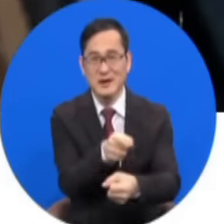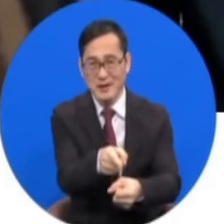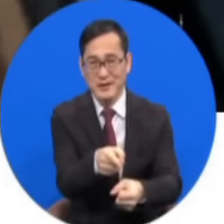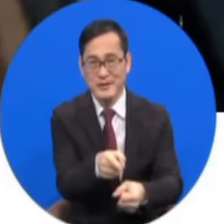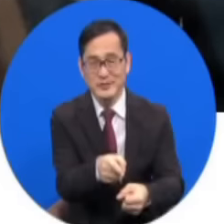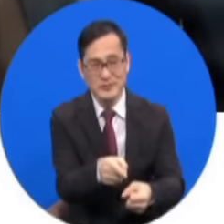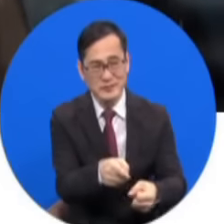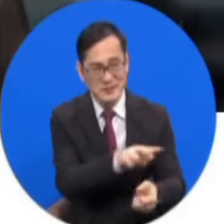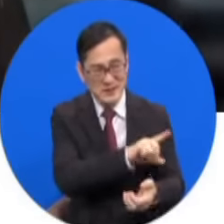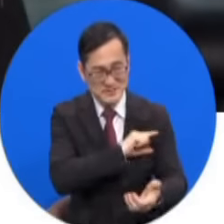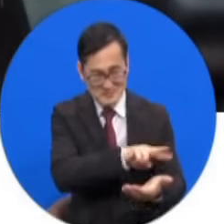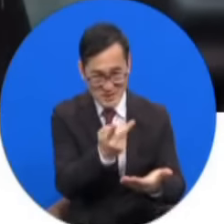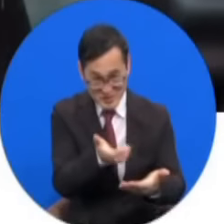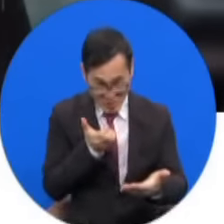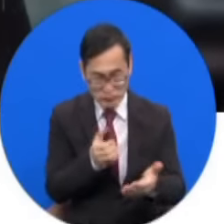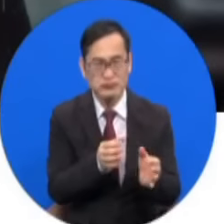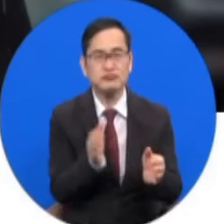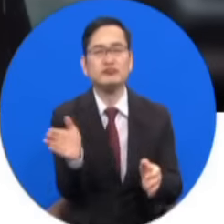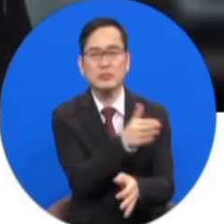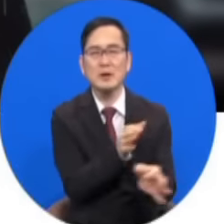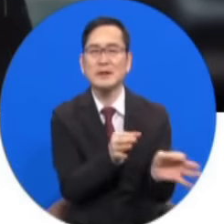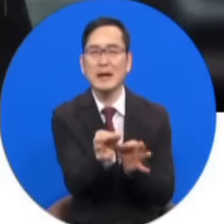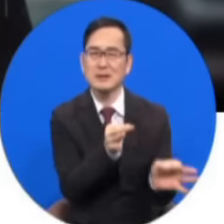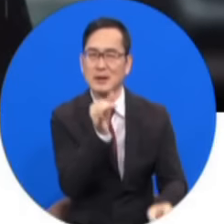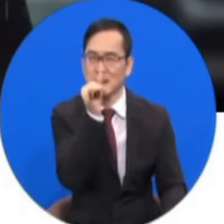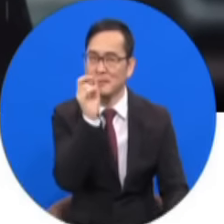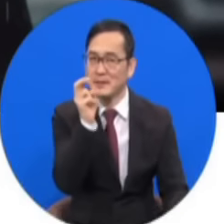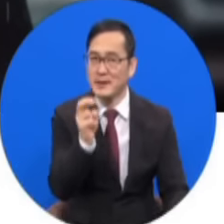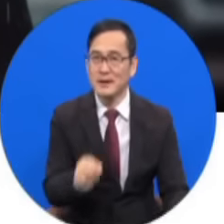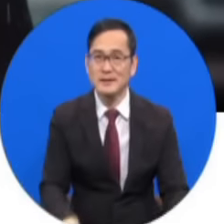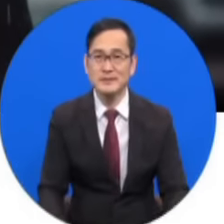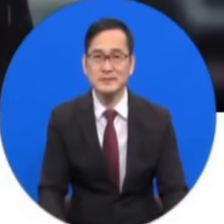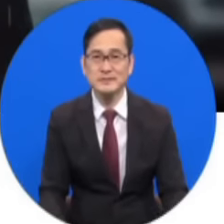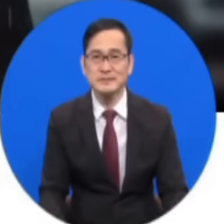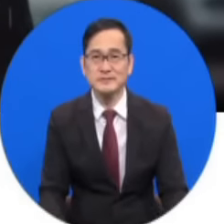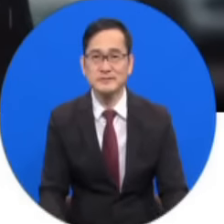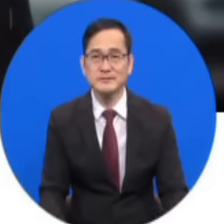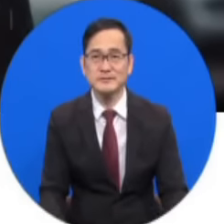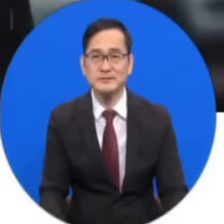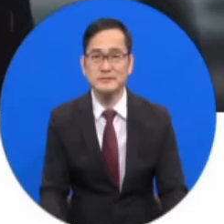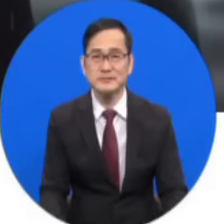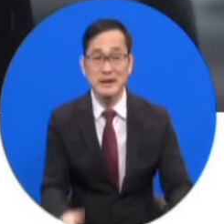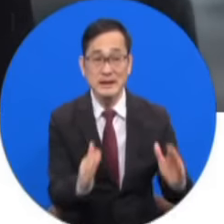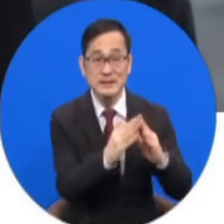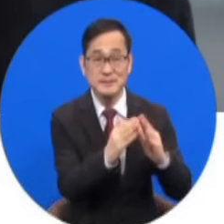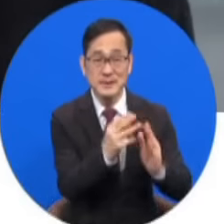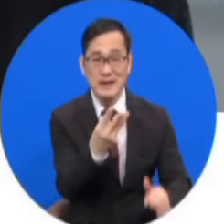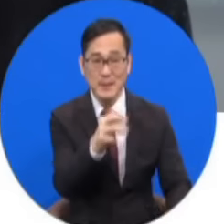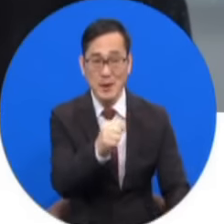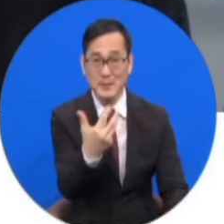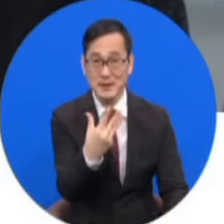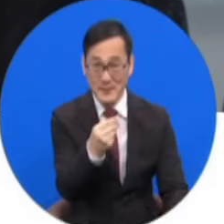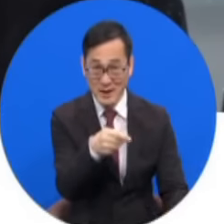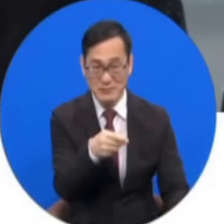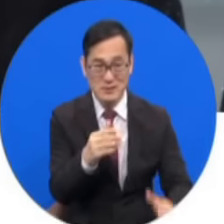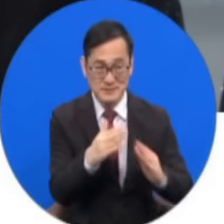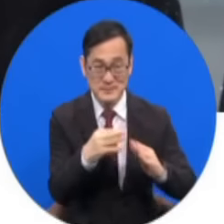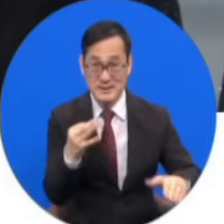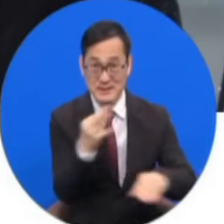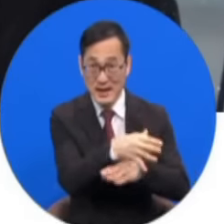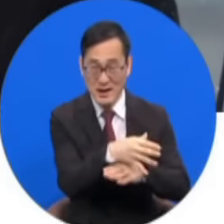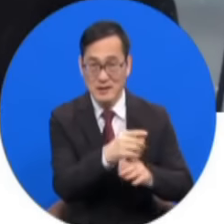집이 얼마였을까 이런 집을 갖다가 송기인 신부가 문다 씨한테 3억 8천에 팔았다고 하는데이 3억 8천의